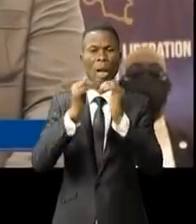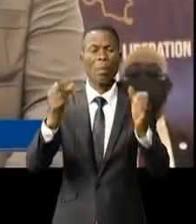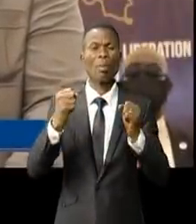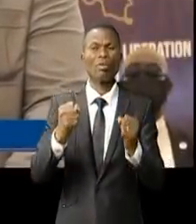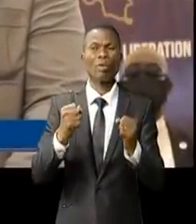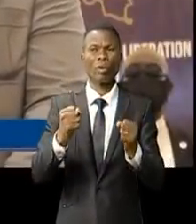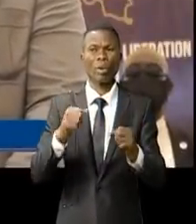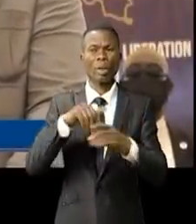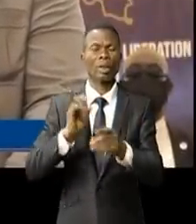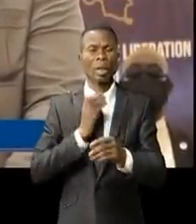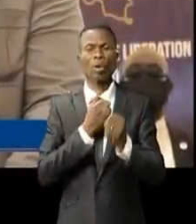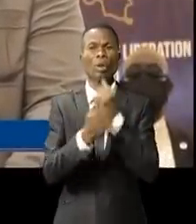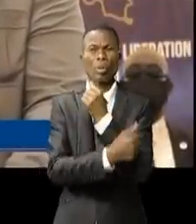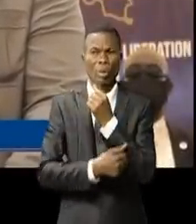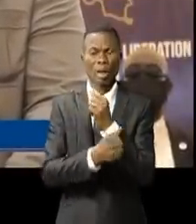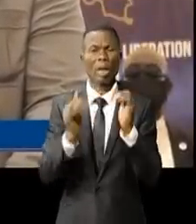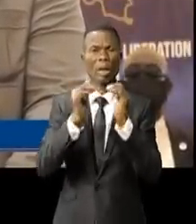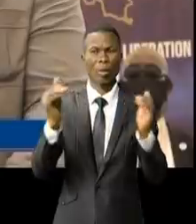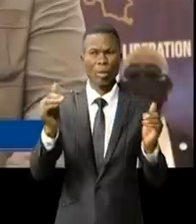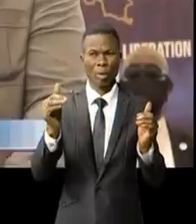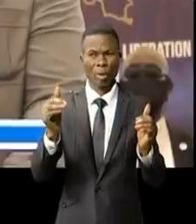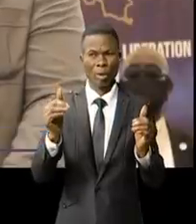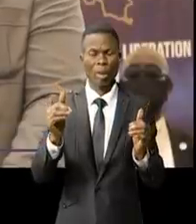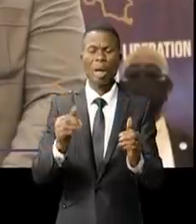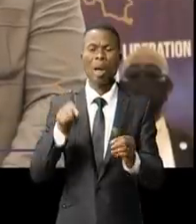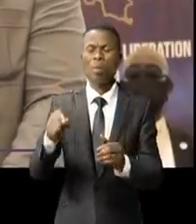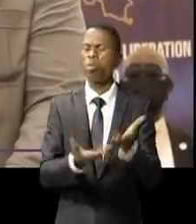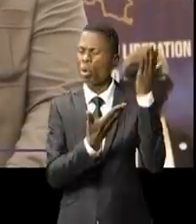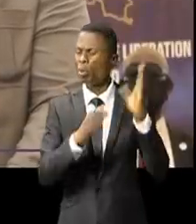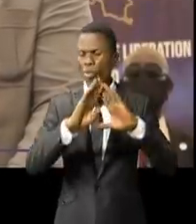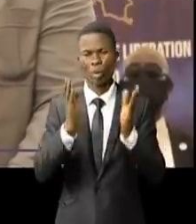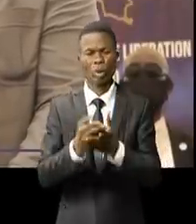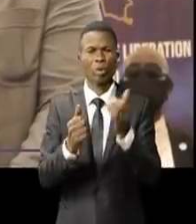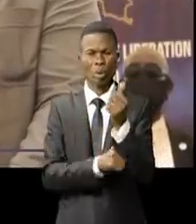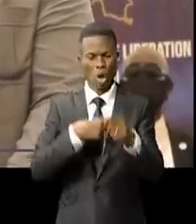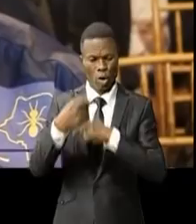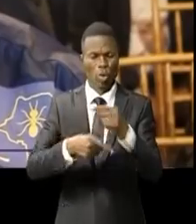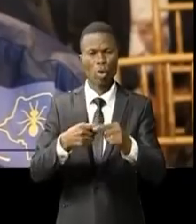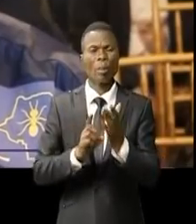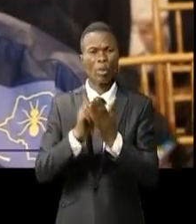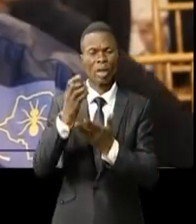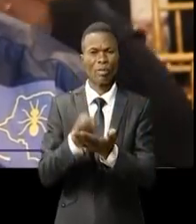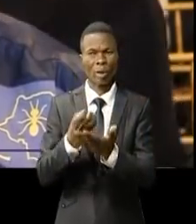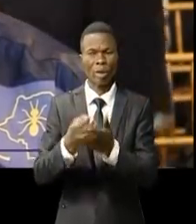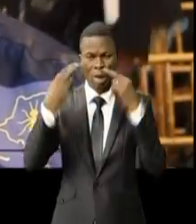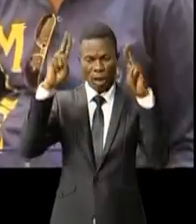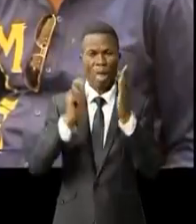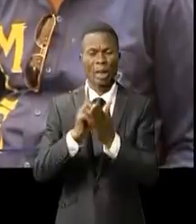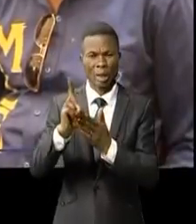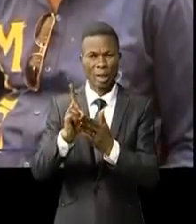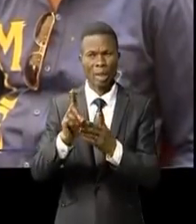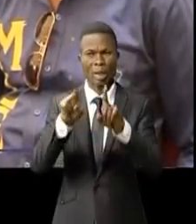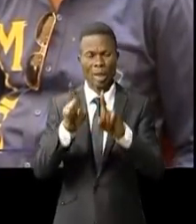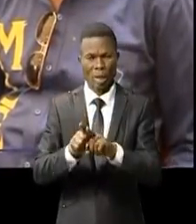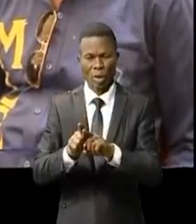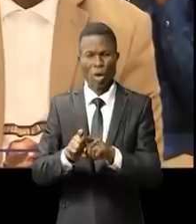durable dans notre pays. La paix est une priorité pour tous. Pour relancer l'économie, pour réussir notre développement et